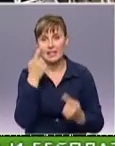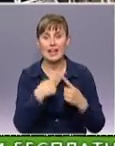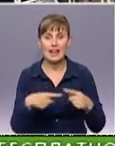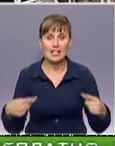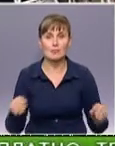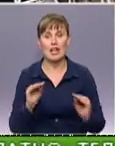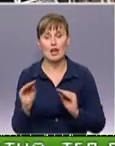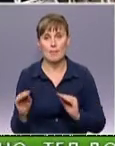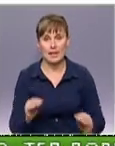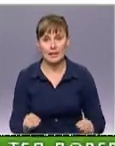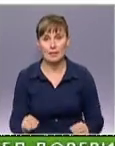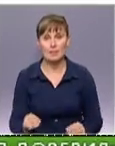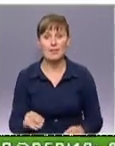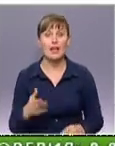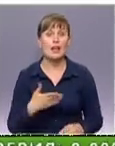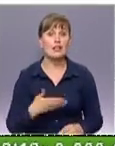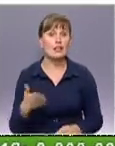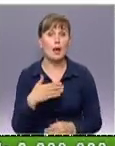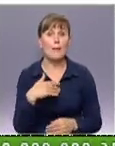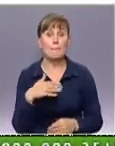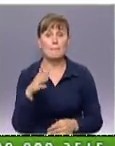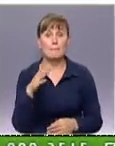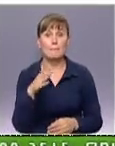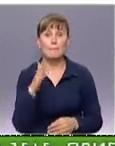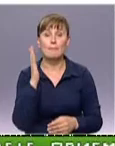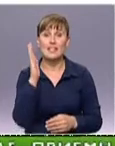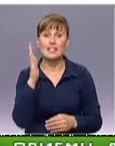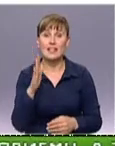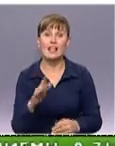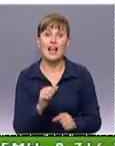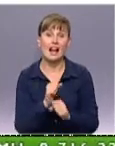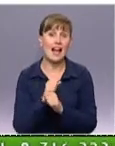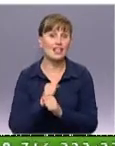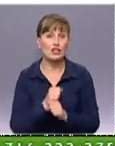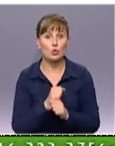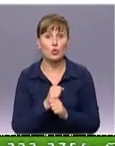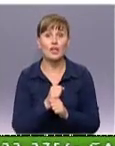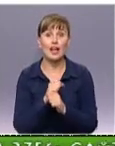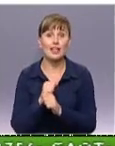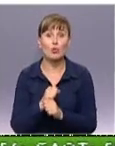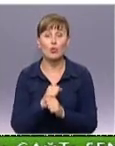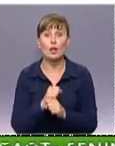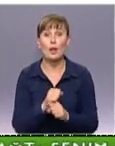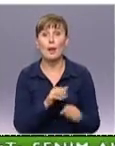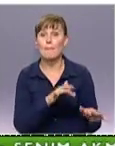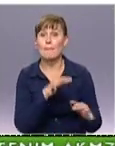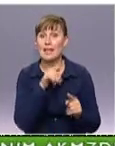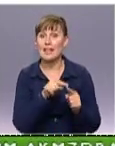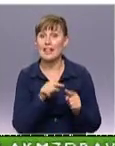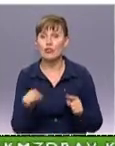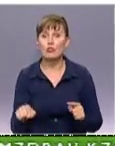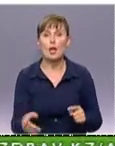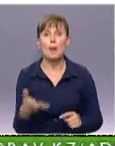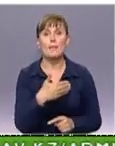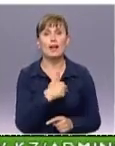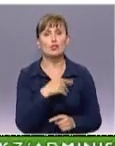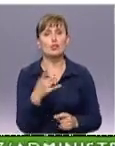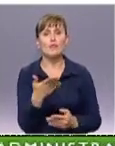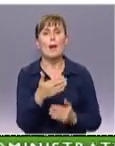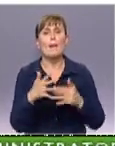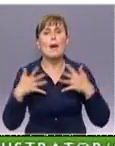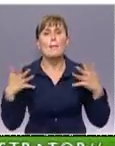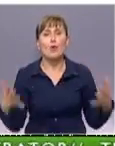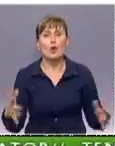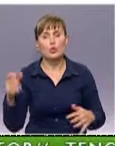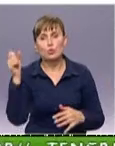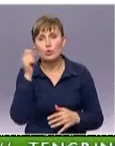элементам. Впереди предстоит каникулы, и вот именно каникулярный период нам бы хотелось, чтобы вы побольше